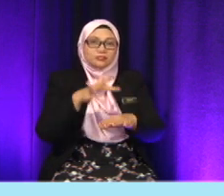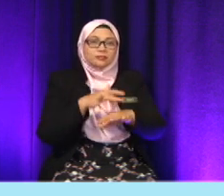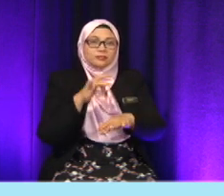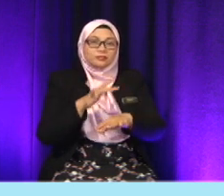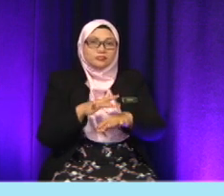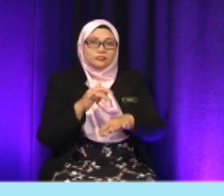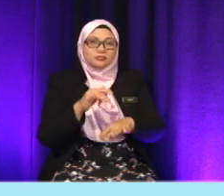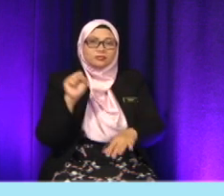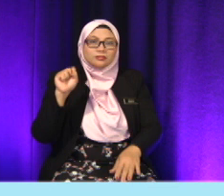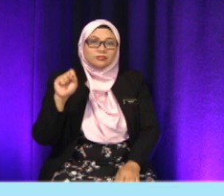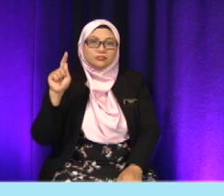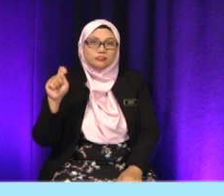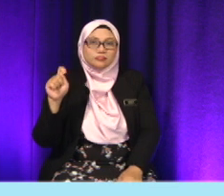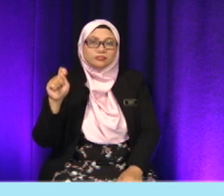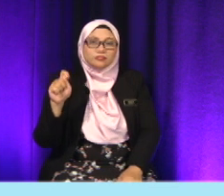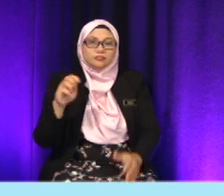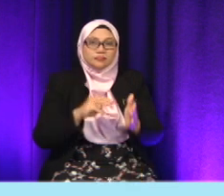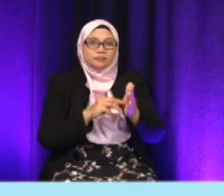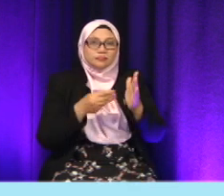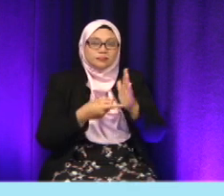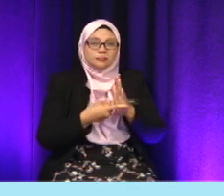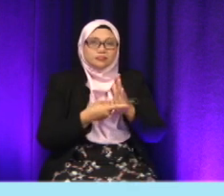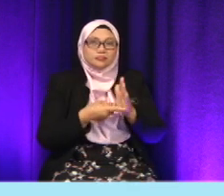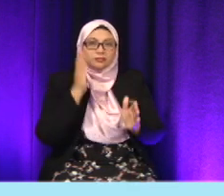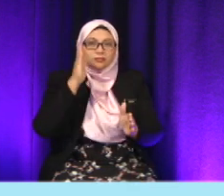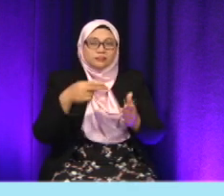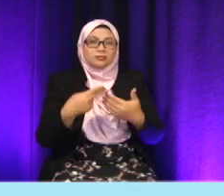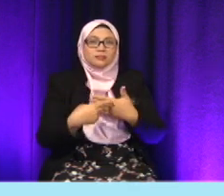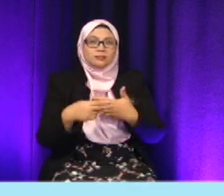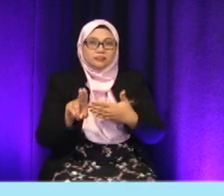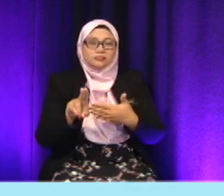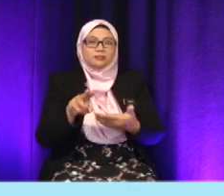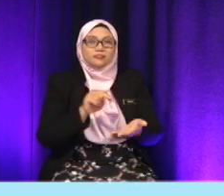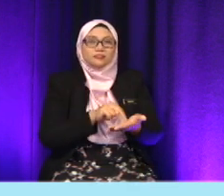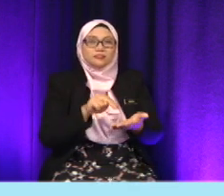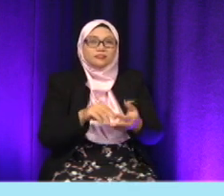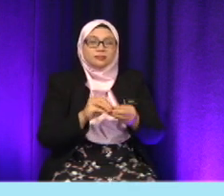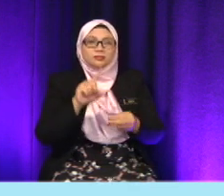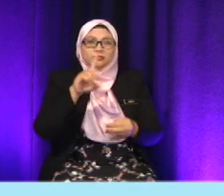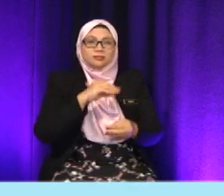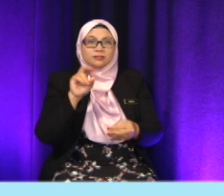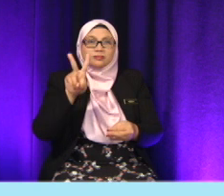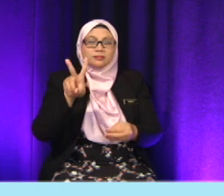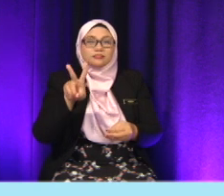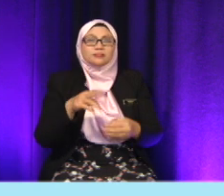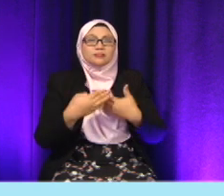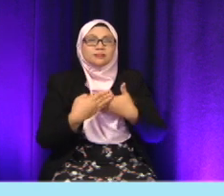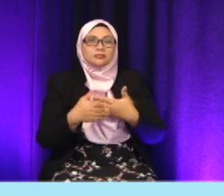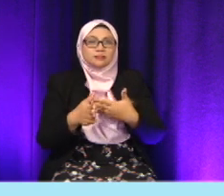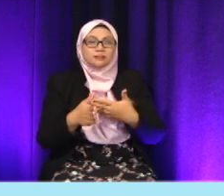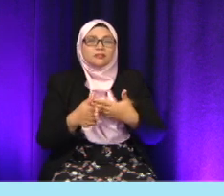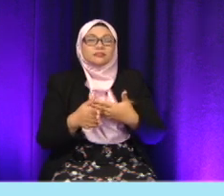dengan mata nilai nomor 1 dan nomor 2 kepada paramited paramite Oke Kenapa